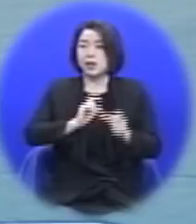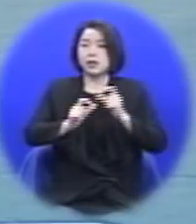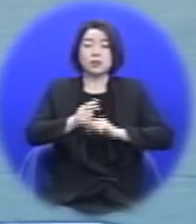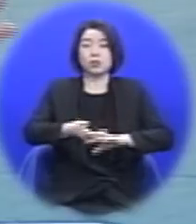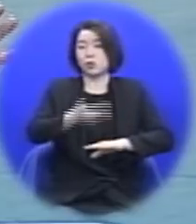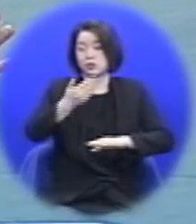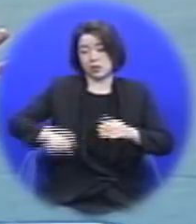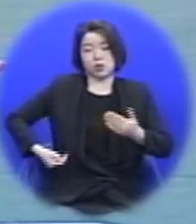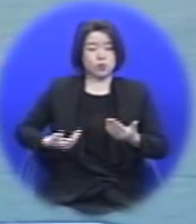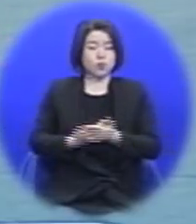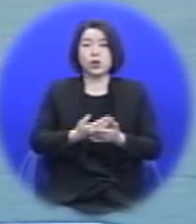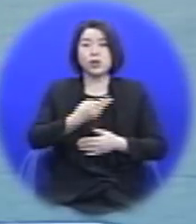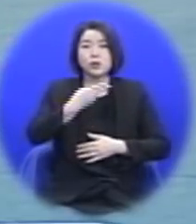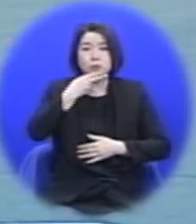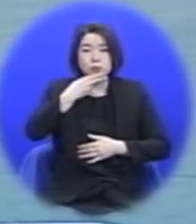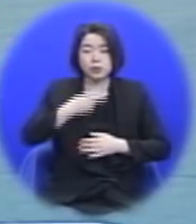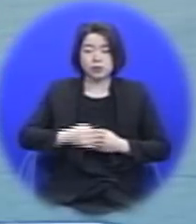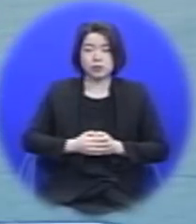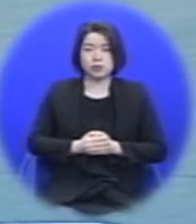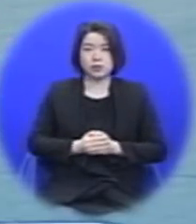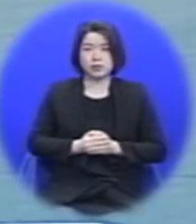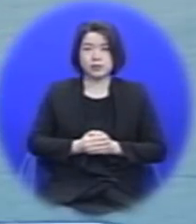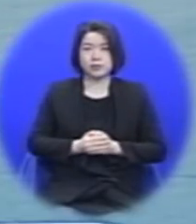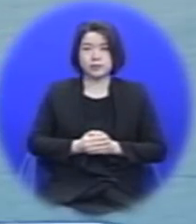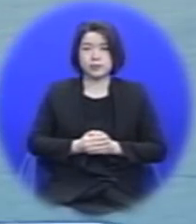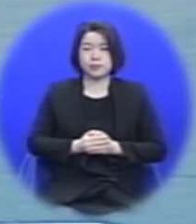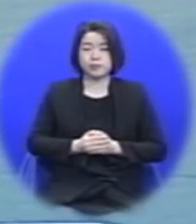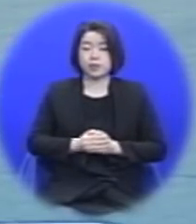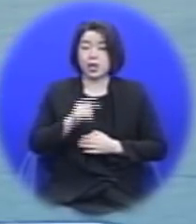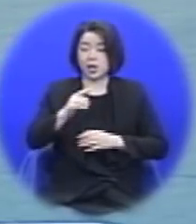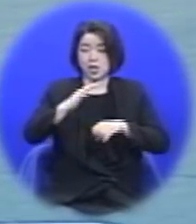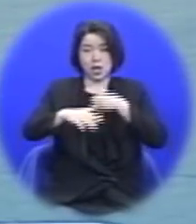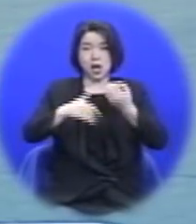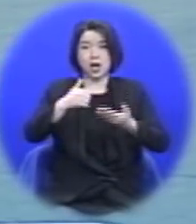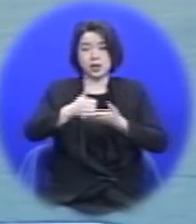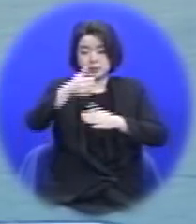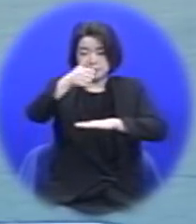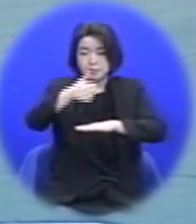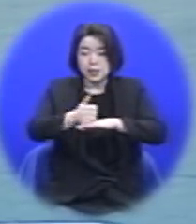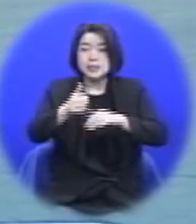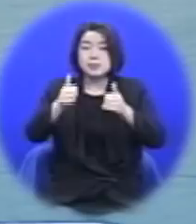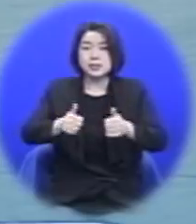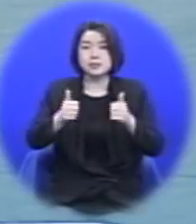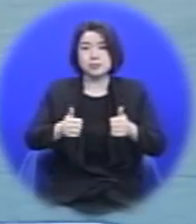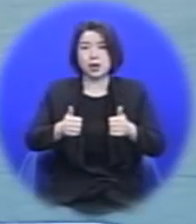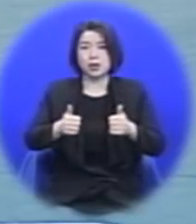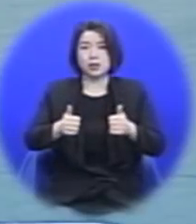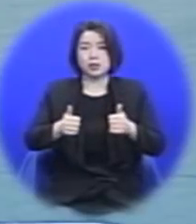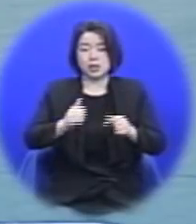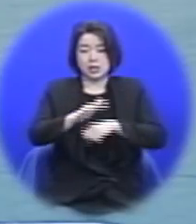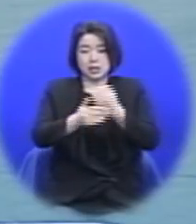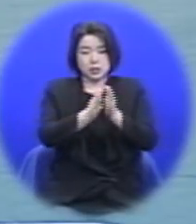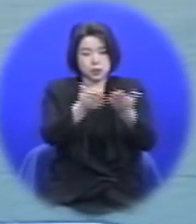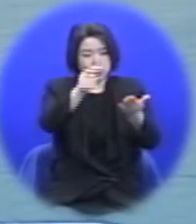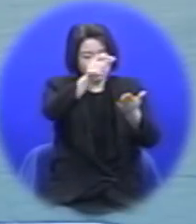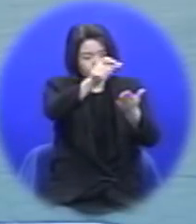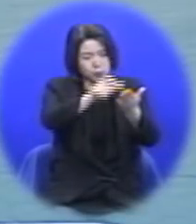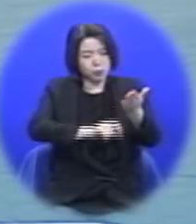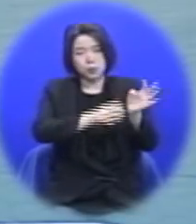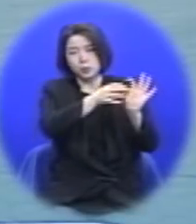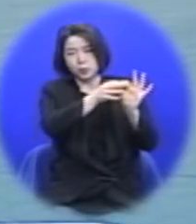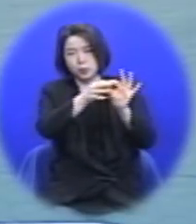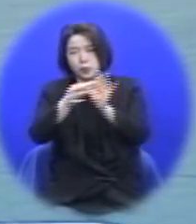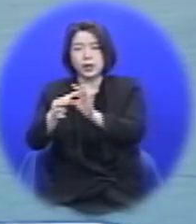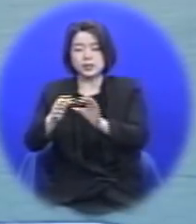이상 회개도 없습니다. 이 하나님의 마지막 심판이 성경은 일관되게